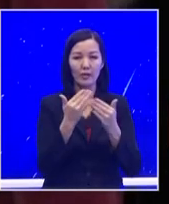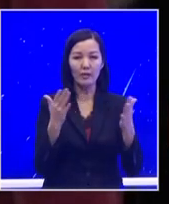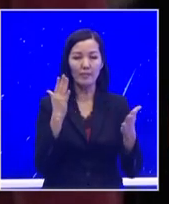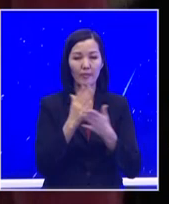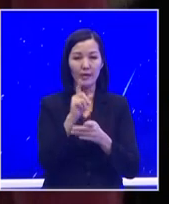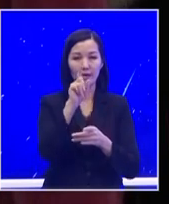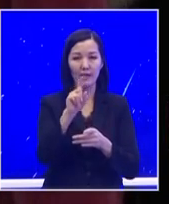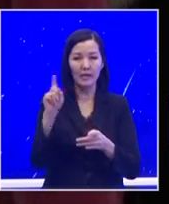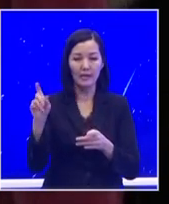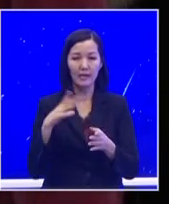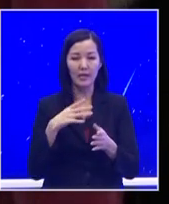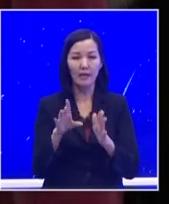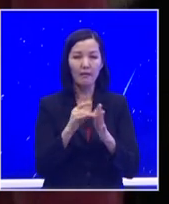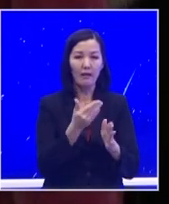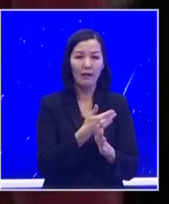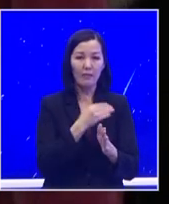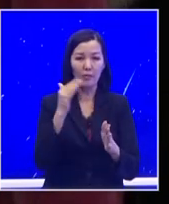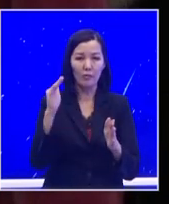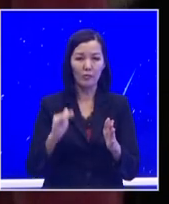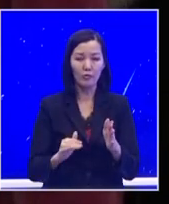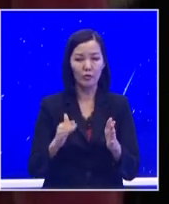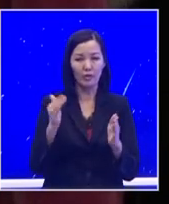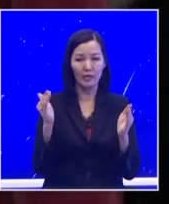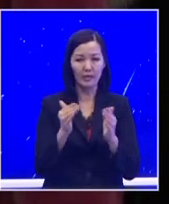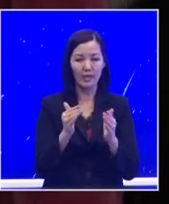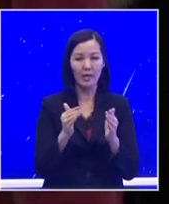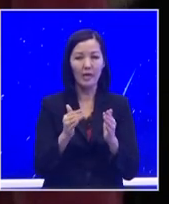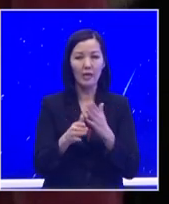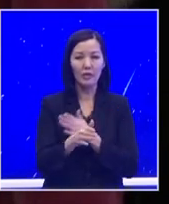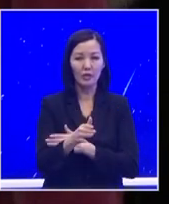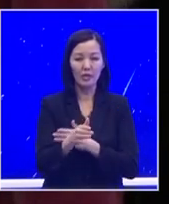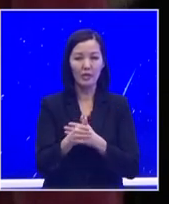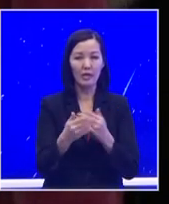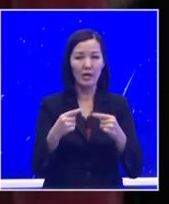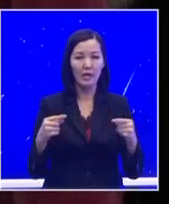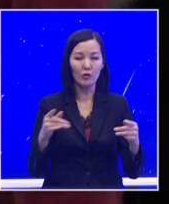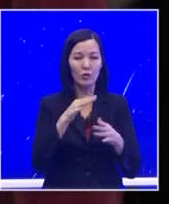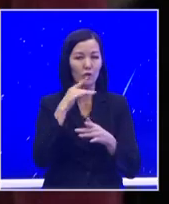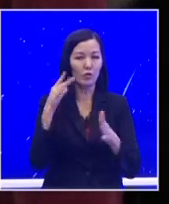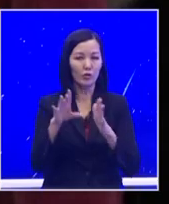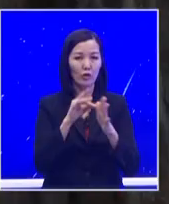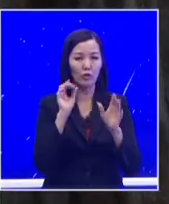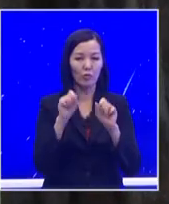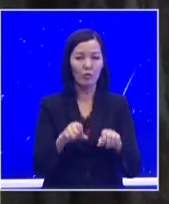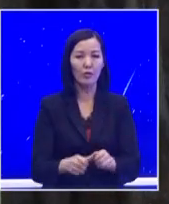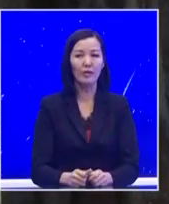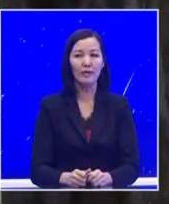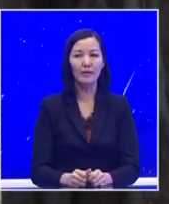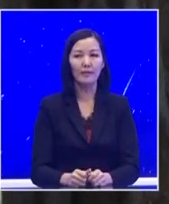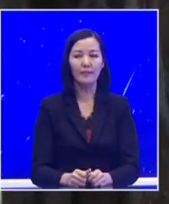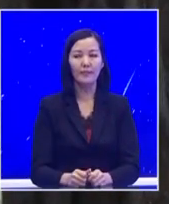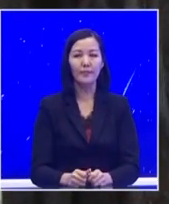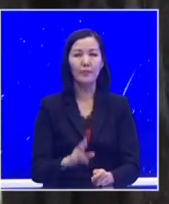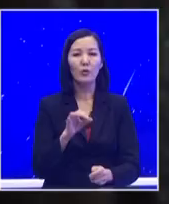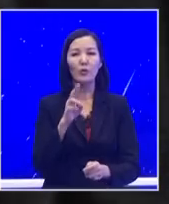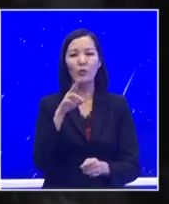түрелінген. Талғамыңызға қарай ұзының қысқасын, жеңді жеңсізін, түрлі түстісін таңдай аласыз. Құндыз, түлкі,